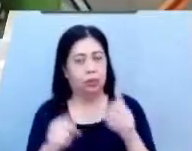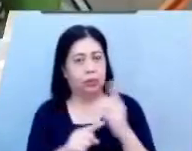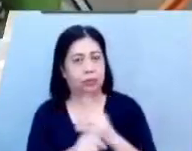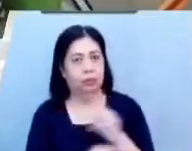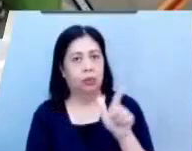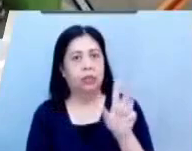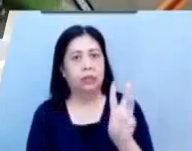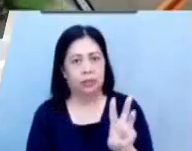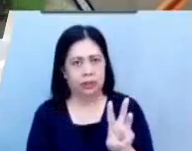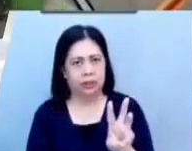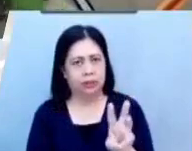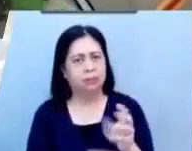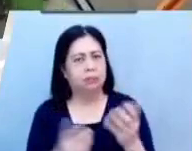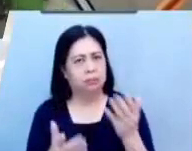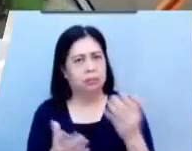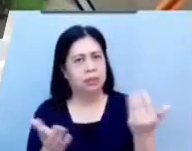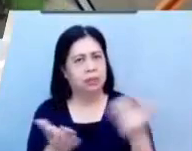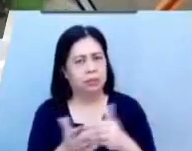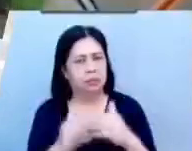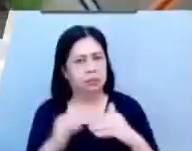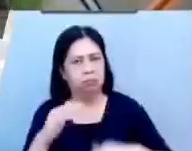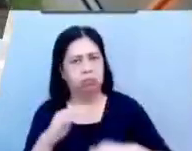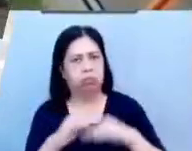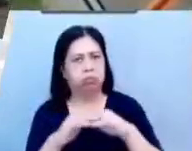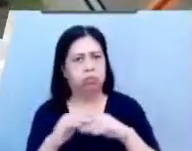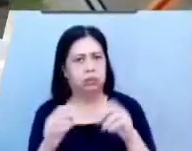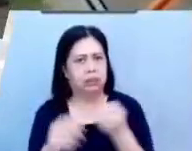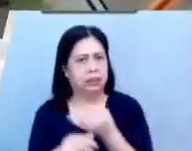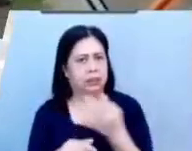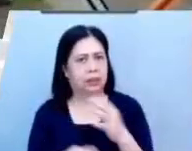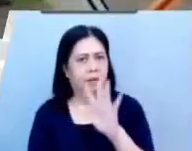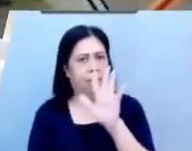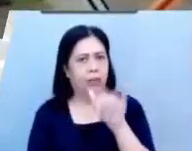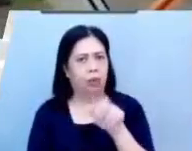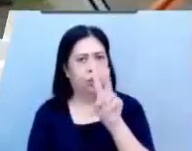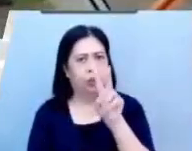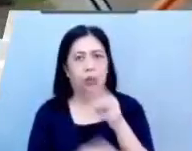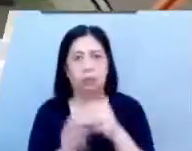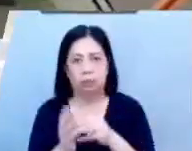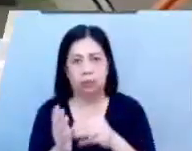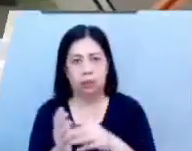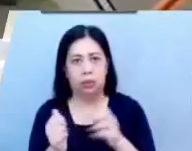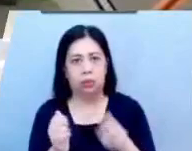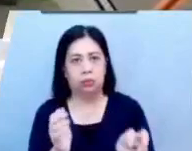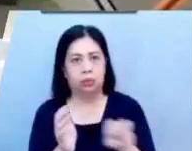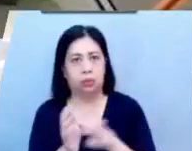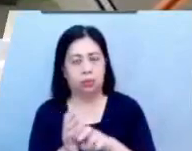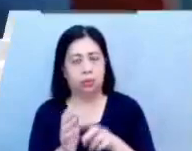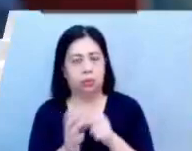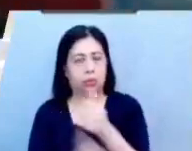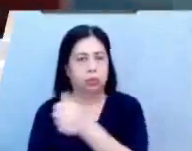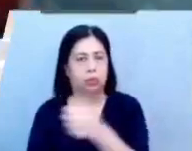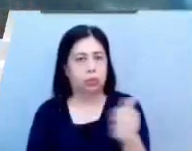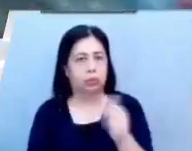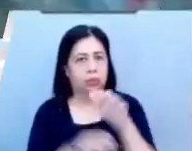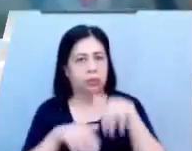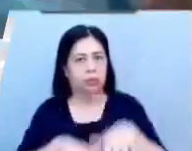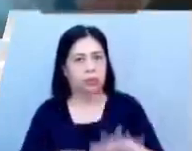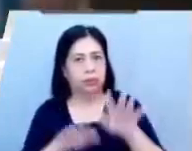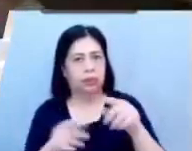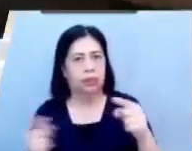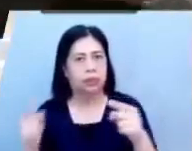raw malayong mangyari na maabot nga ang tansyang bilang na 5.2 million na pasaherong magtatawid dagat hanggang sa January 5 na yan,